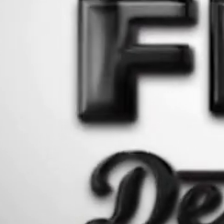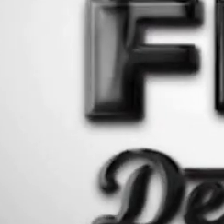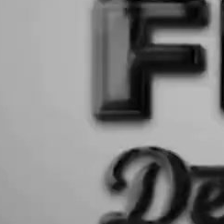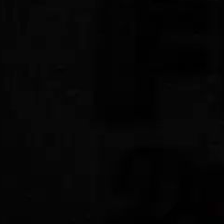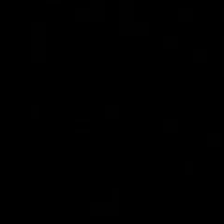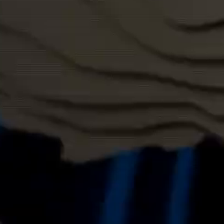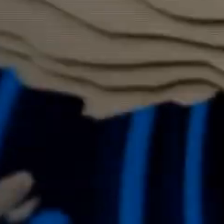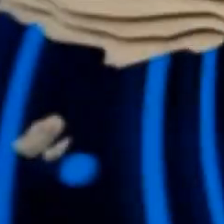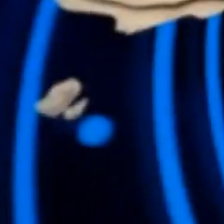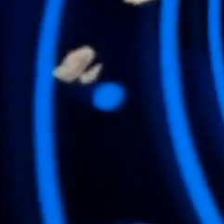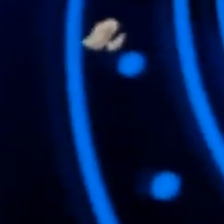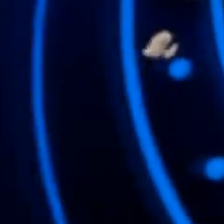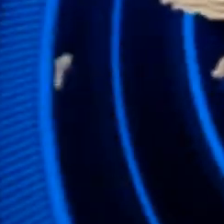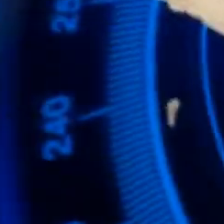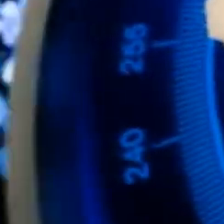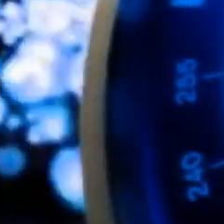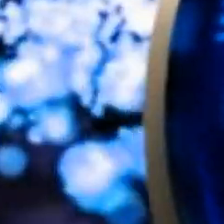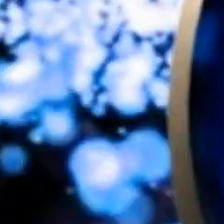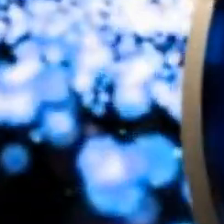देश की धड़कन.